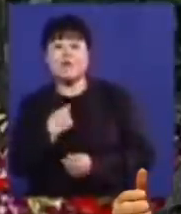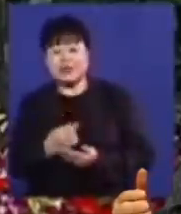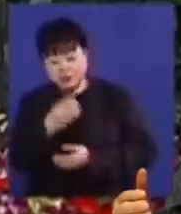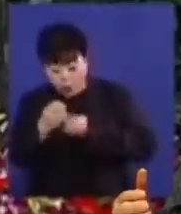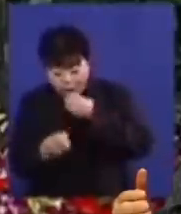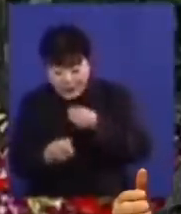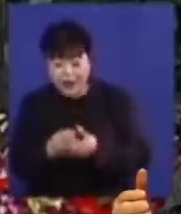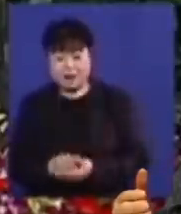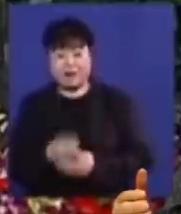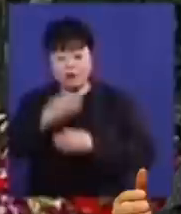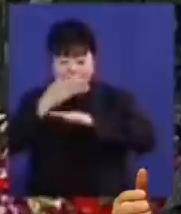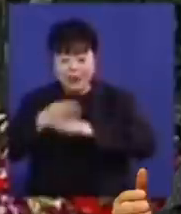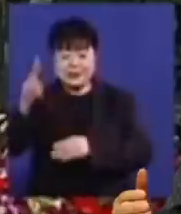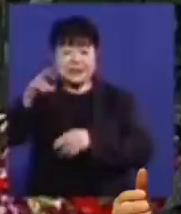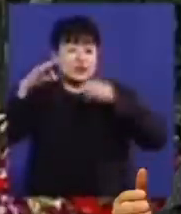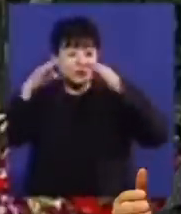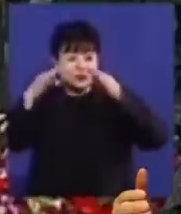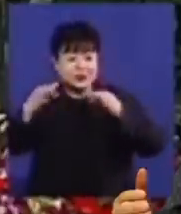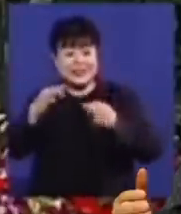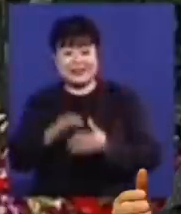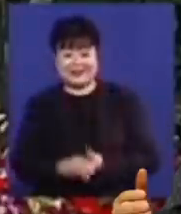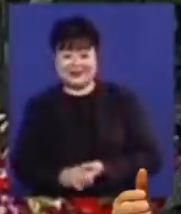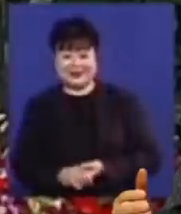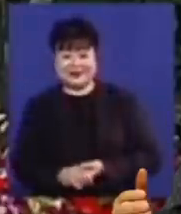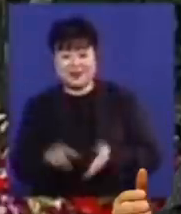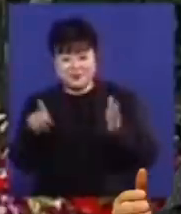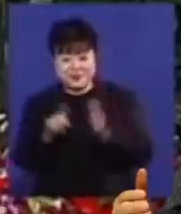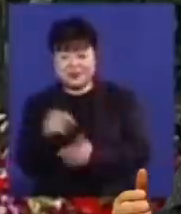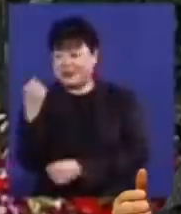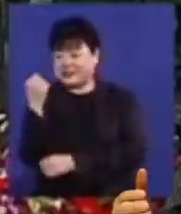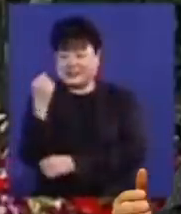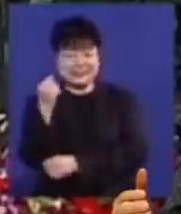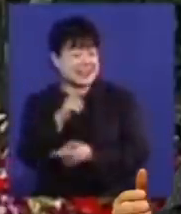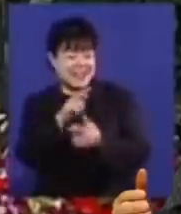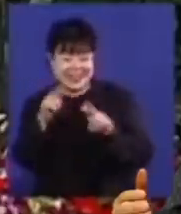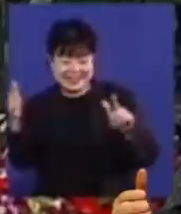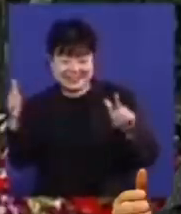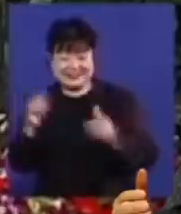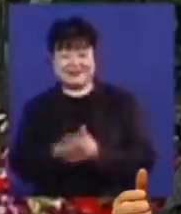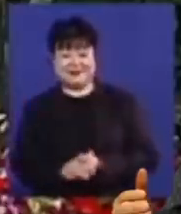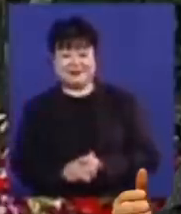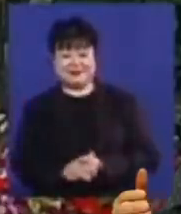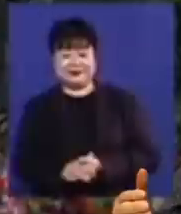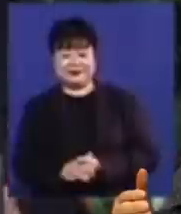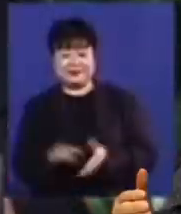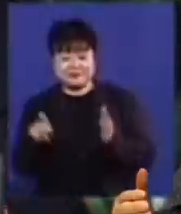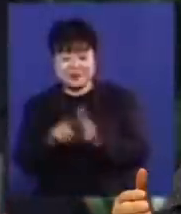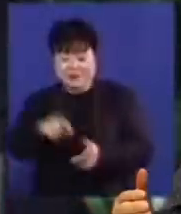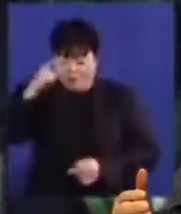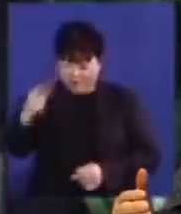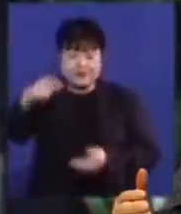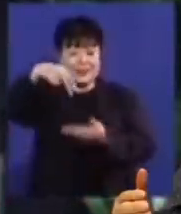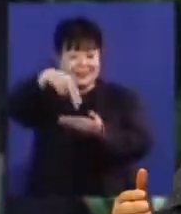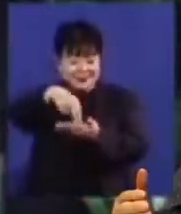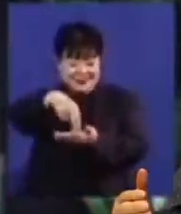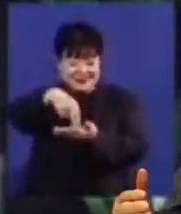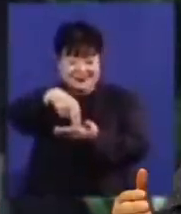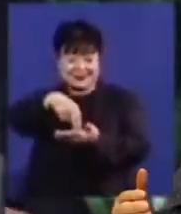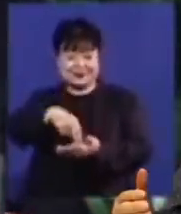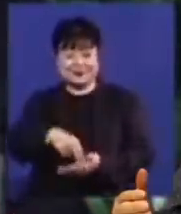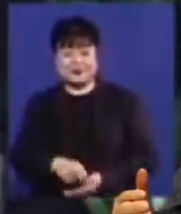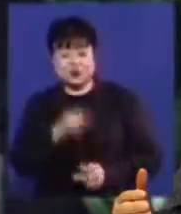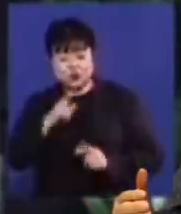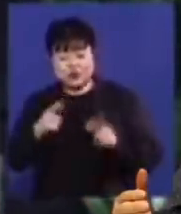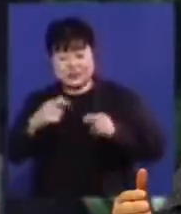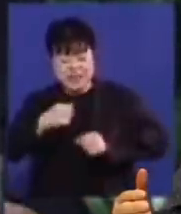회개하고 감사 찬송하는 생활을 하면은 믿음이 흔들리지 않아요. 믿음이 굳건하게 서요. 그러나